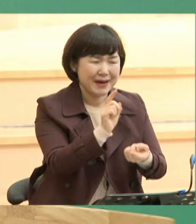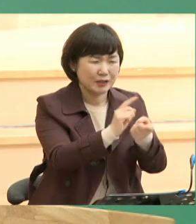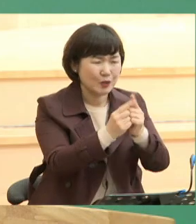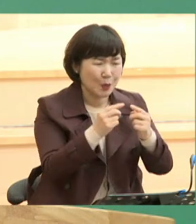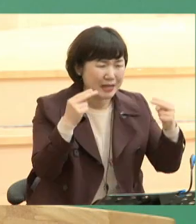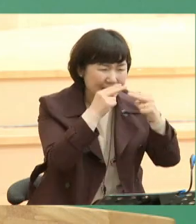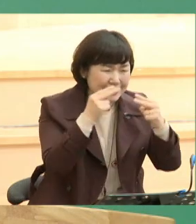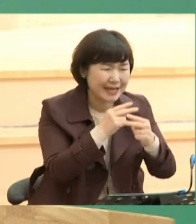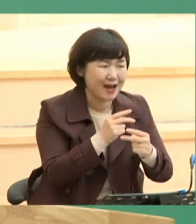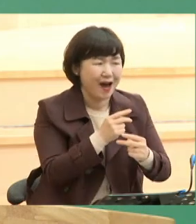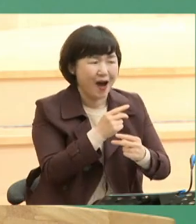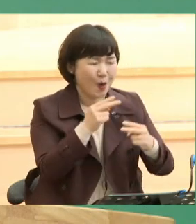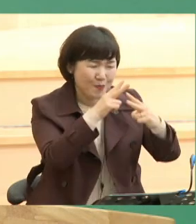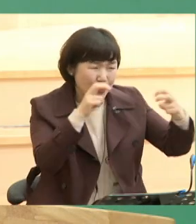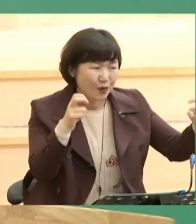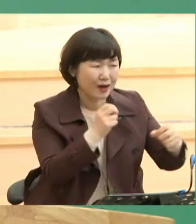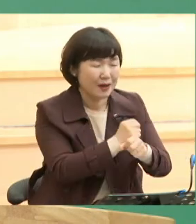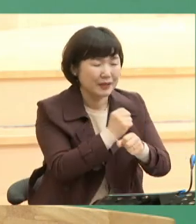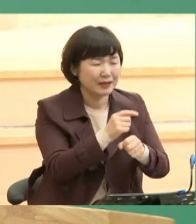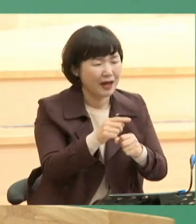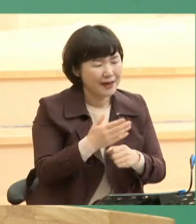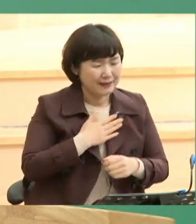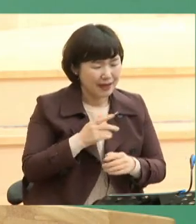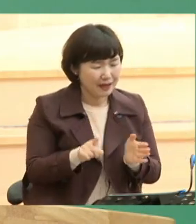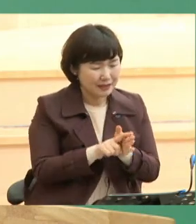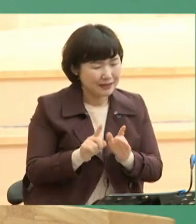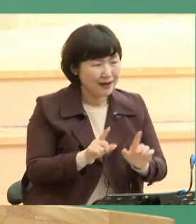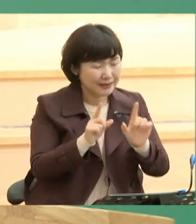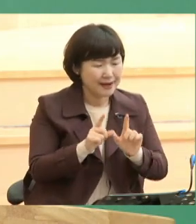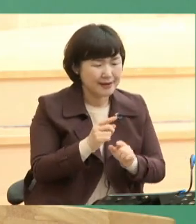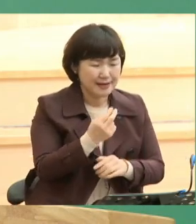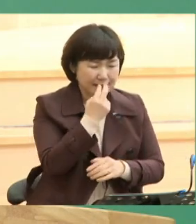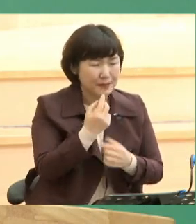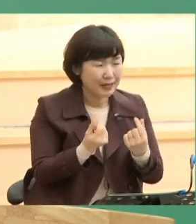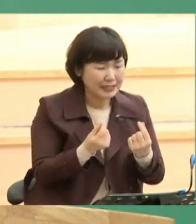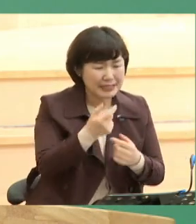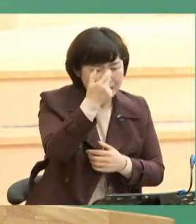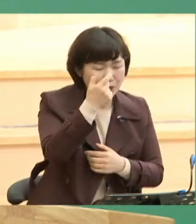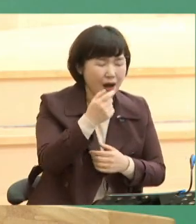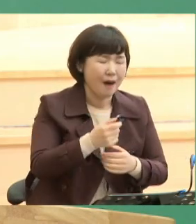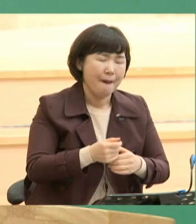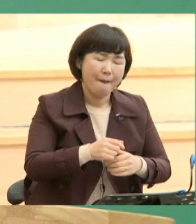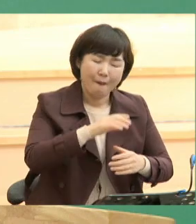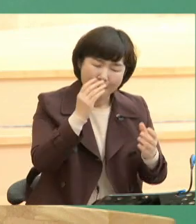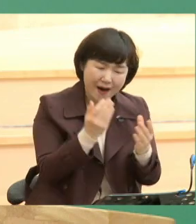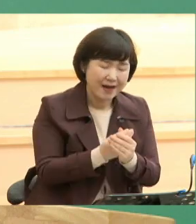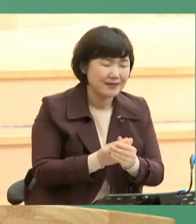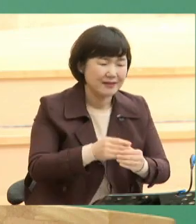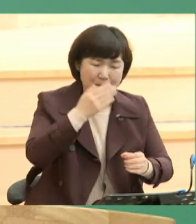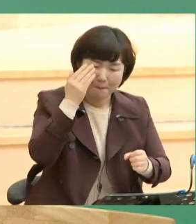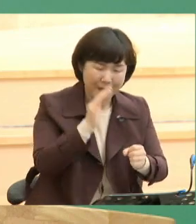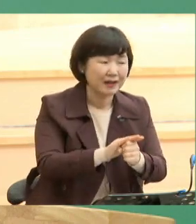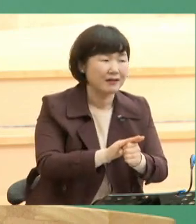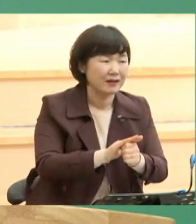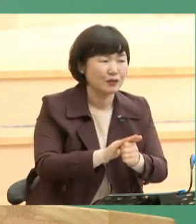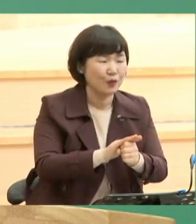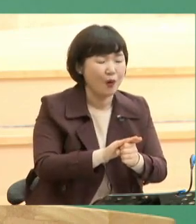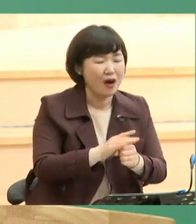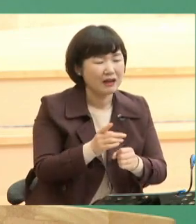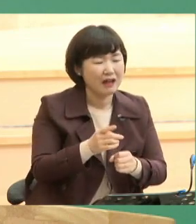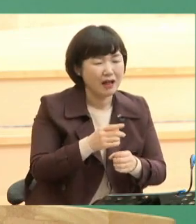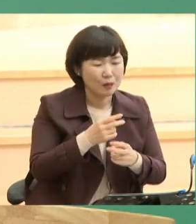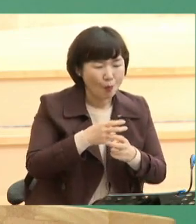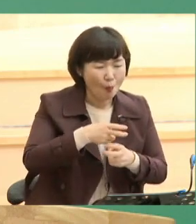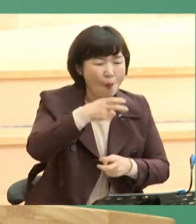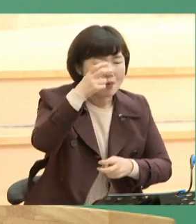합니다 그러면서 내 신앙생활의 10명 과도 같은 기도가 꽉 막혀서 다리 하게